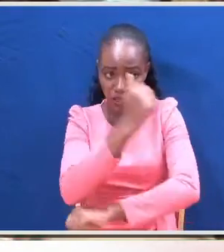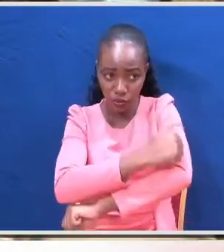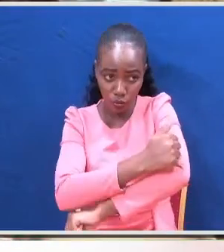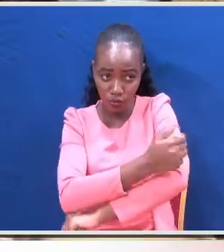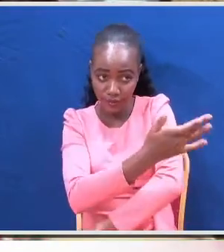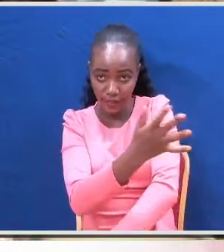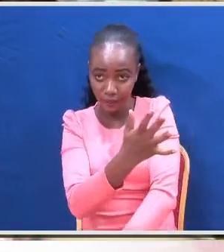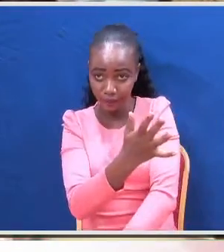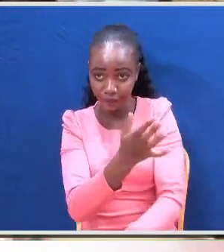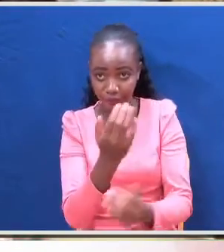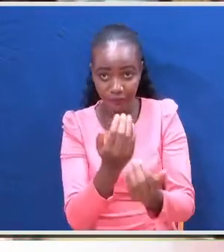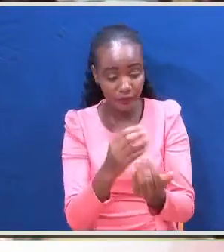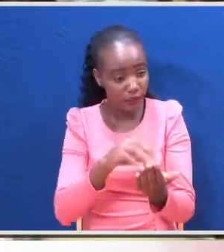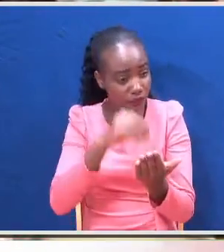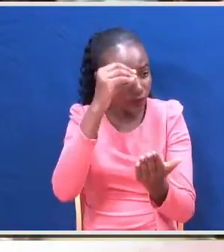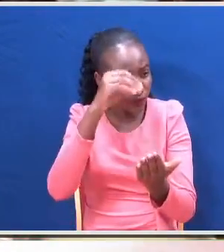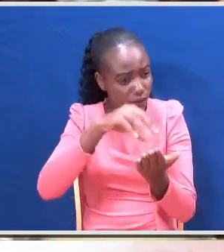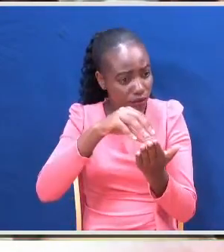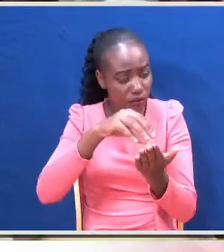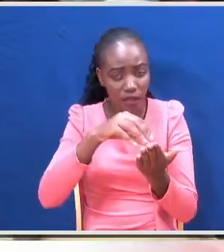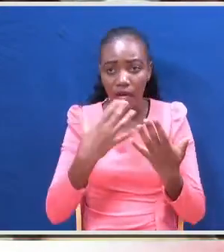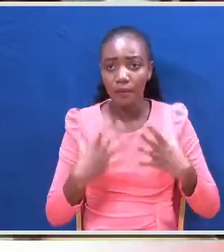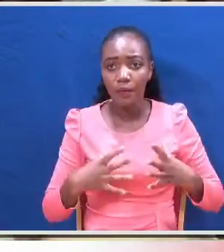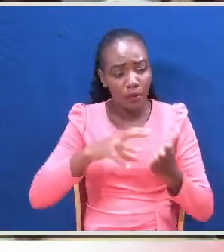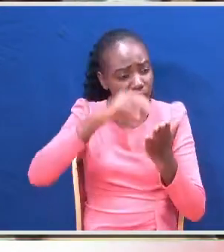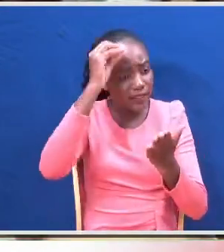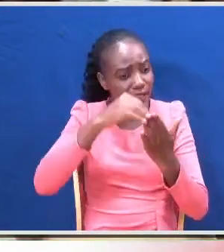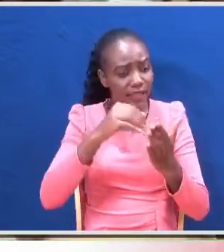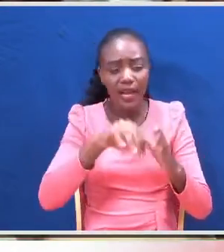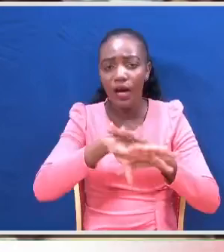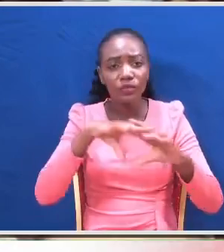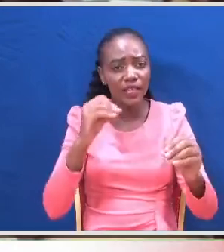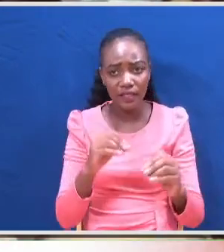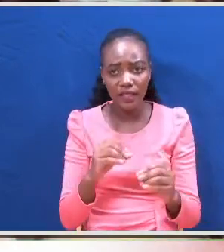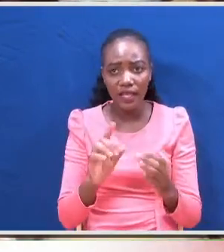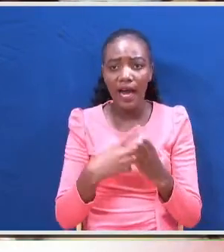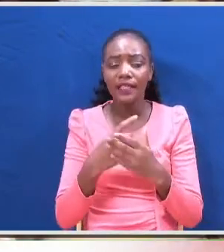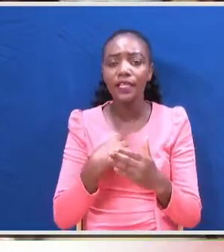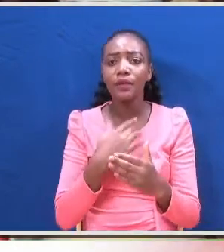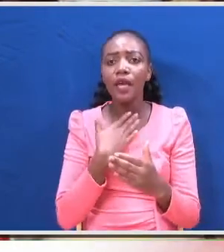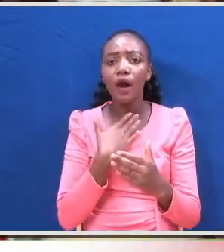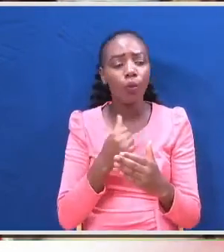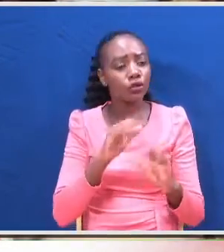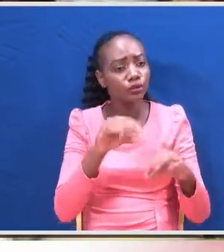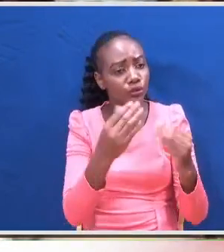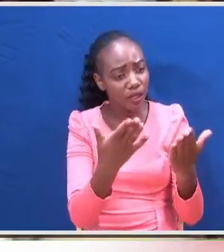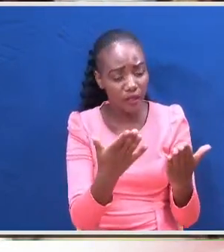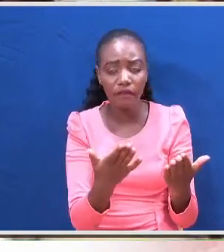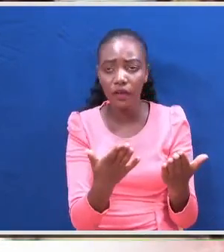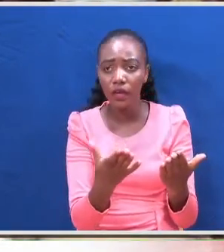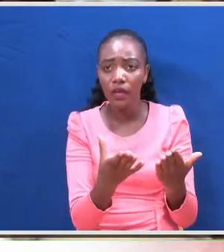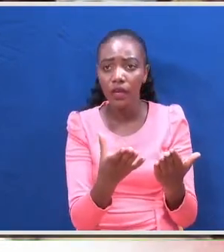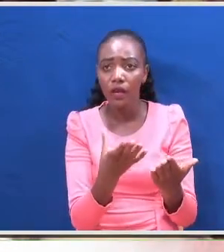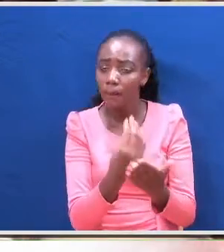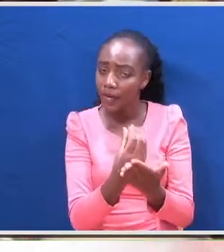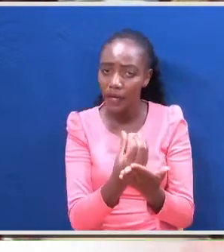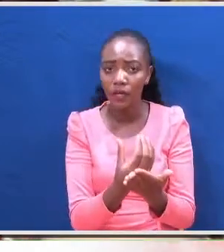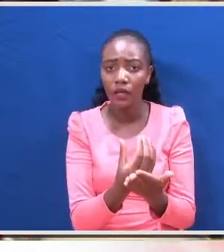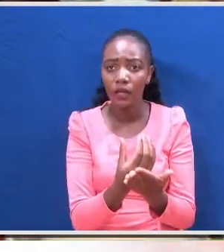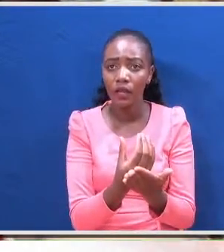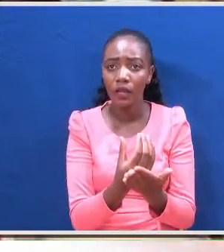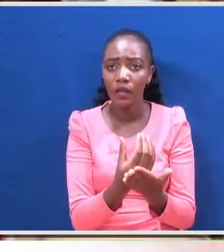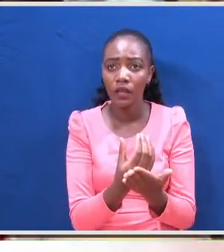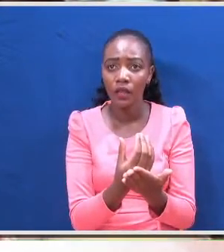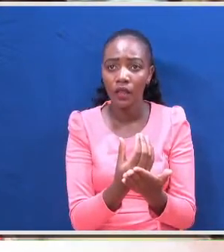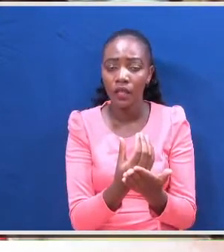Kachonge. Watoto wanasomea hata nje nyuma ya darasa. We have only 2 classes. So I'm going to during this COVID lockdown a bit, I want to